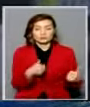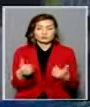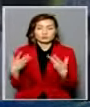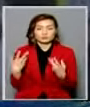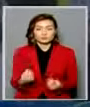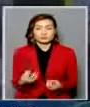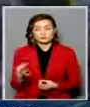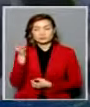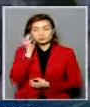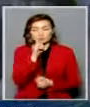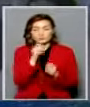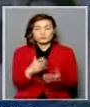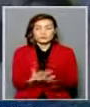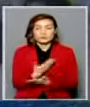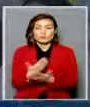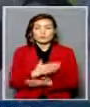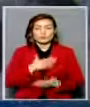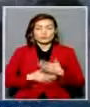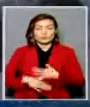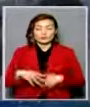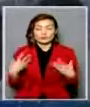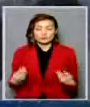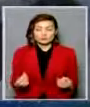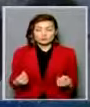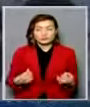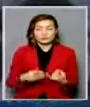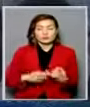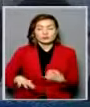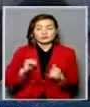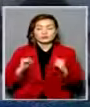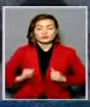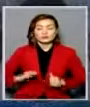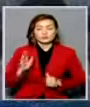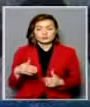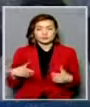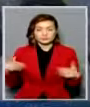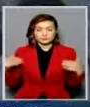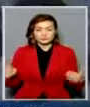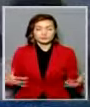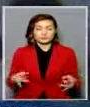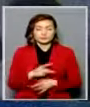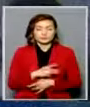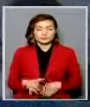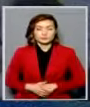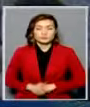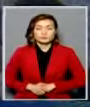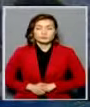позади, пусть год подарит нам лишь приятные моменты. Пусть в нашей стране царят мир и согласие. Всех с